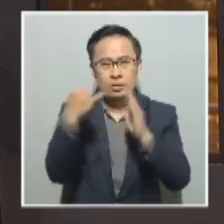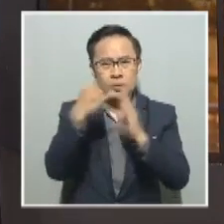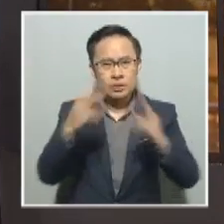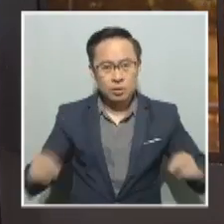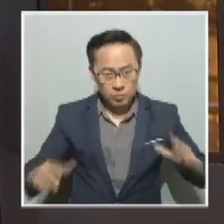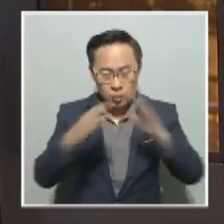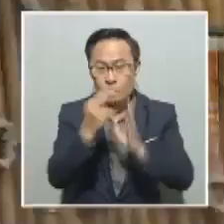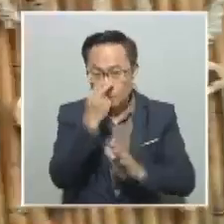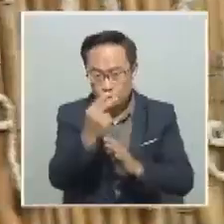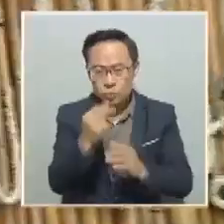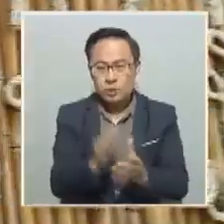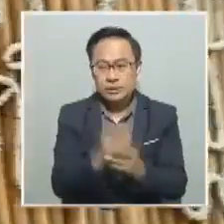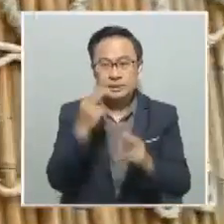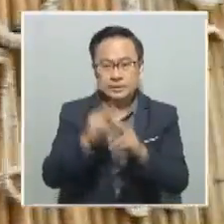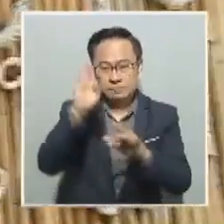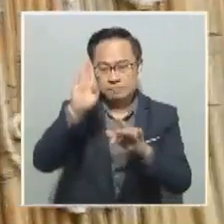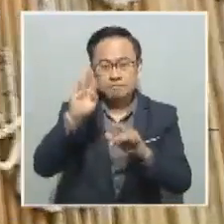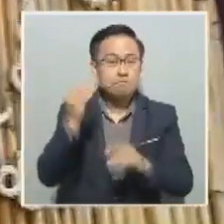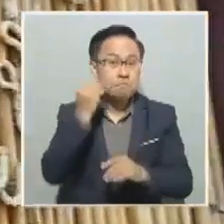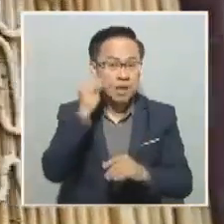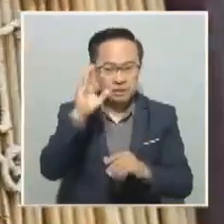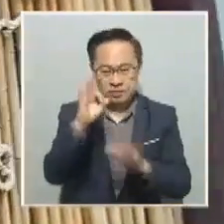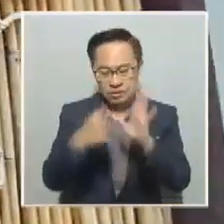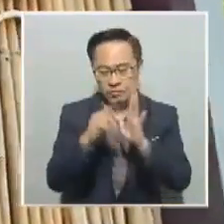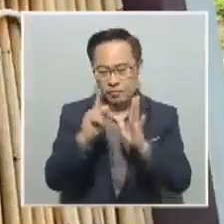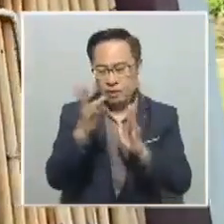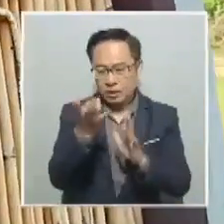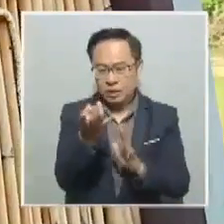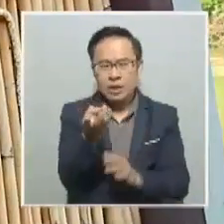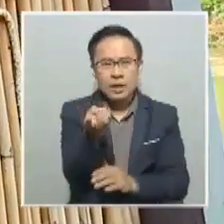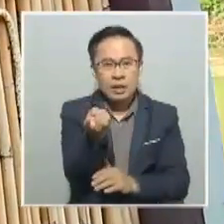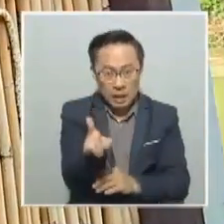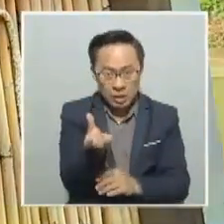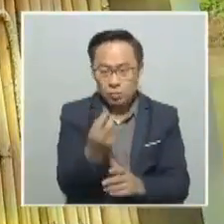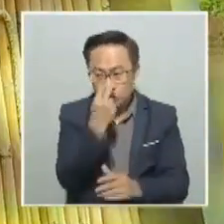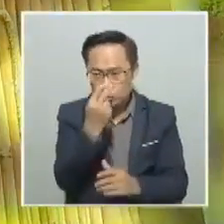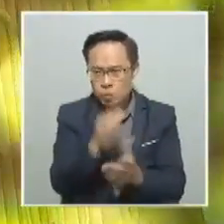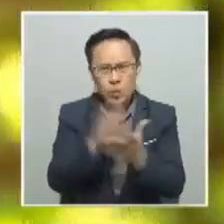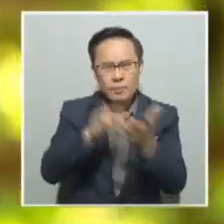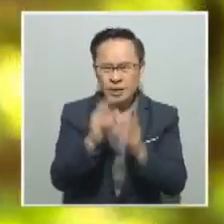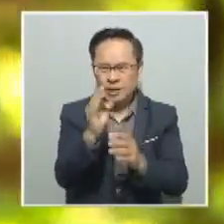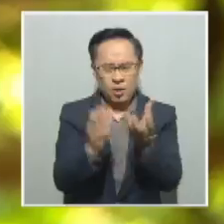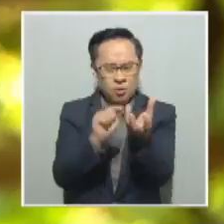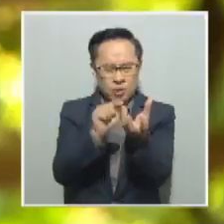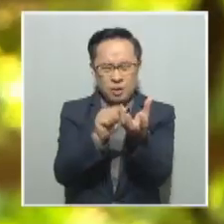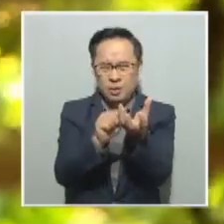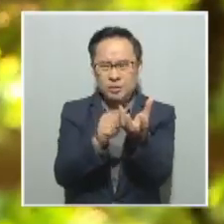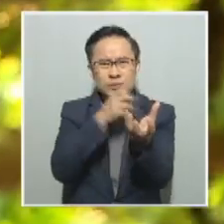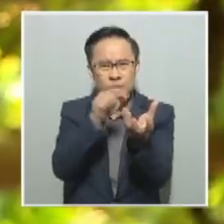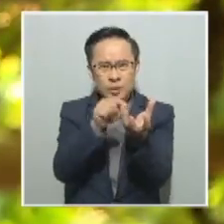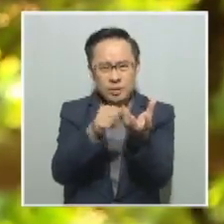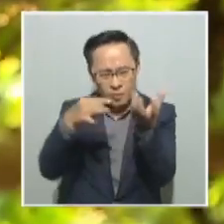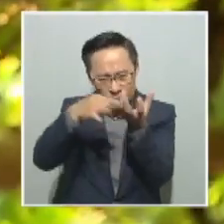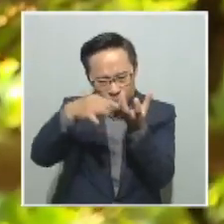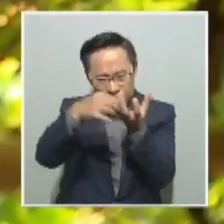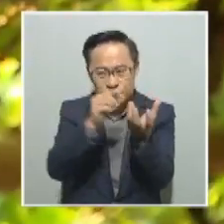ครปฐม ไปเลย ไปแล้วต้องทานด้วยค่ะ ฮะเขาบอกว่าหลายคนเนี่ยไม่รู้ว่าจริงๆแล้วฟักข้าวเนี่ยโอ้โหเด็ดมานานแล้ว